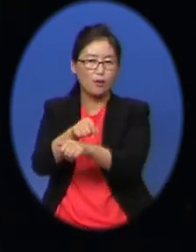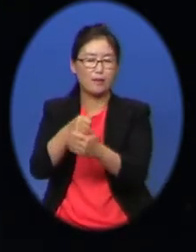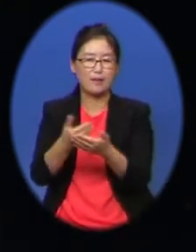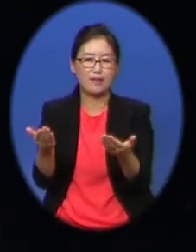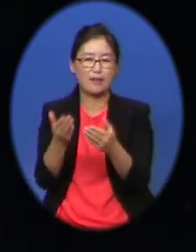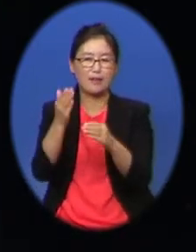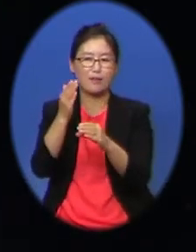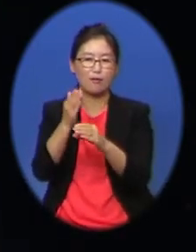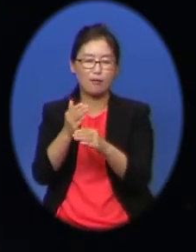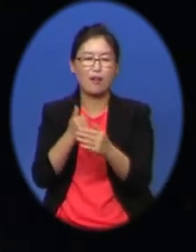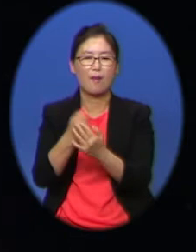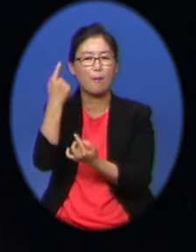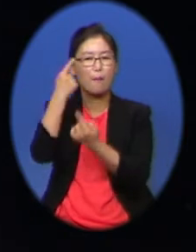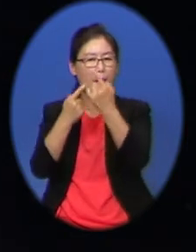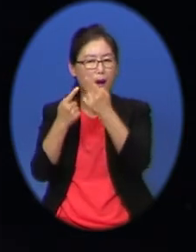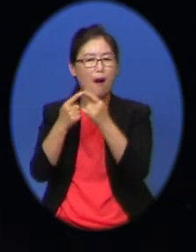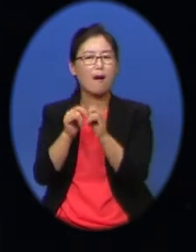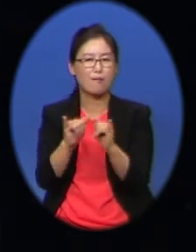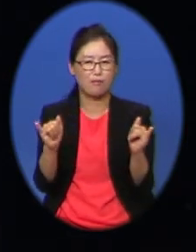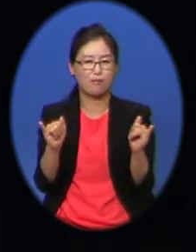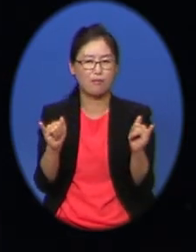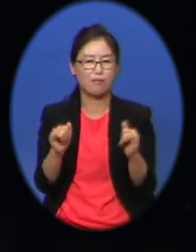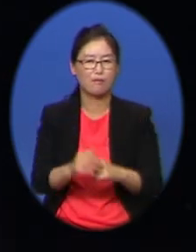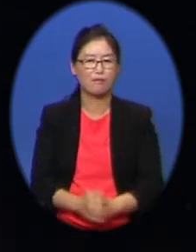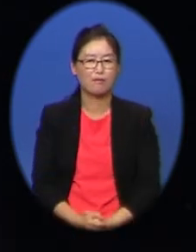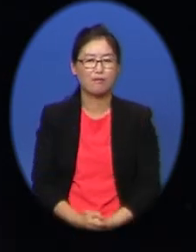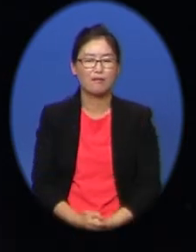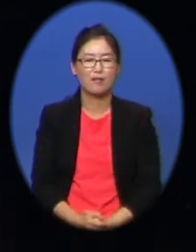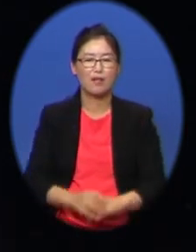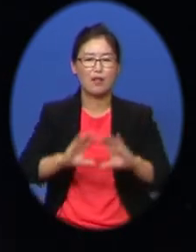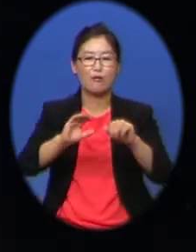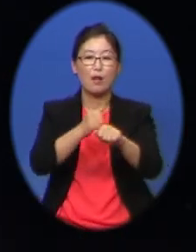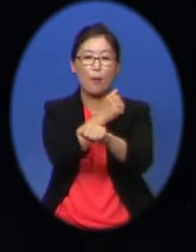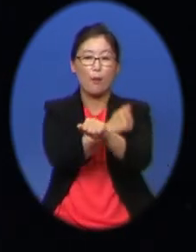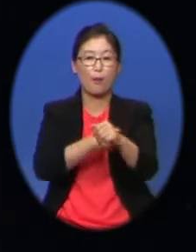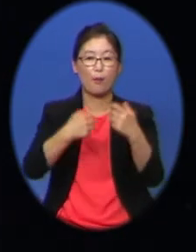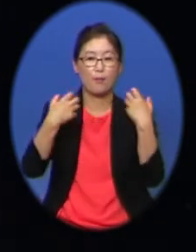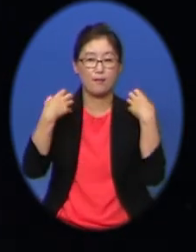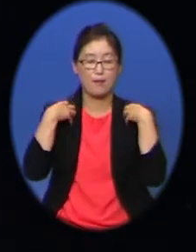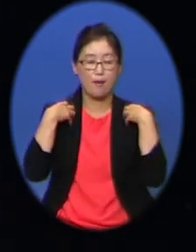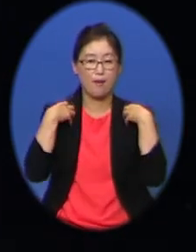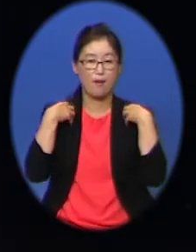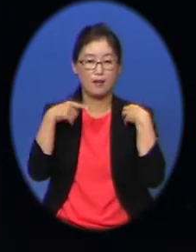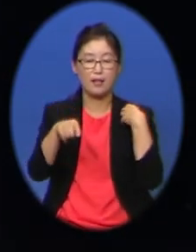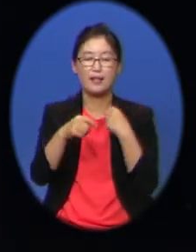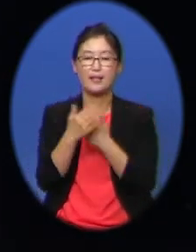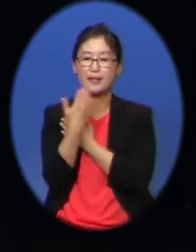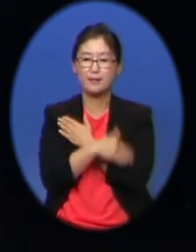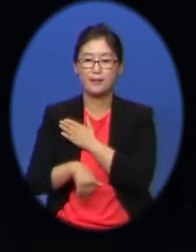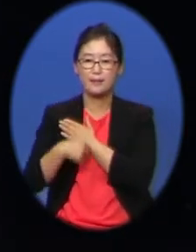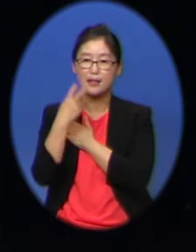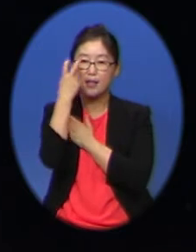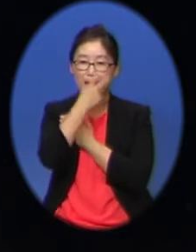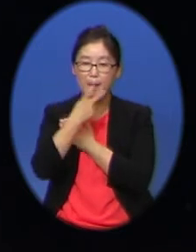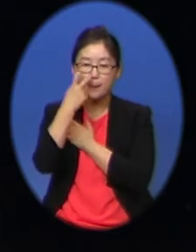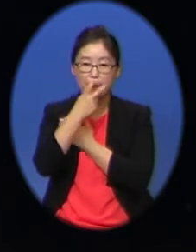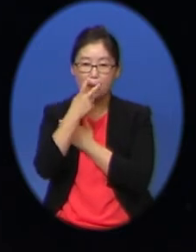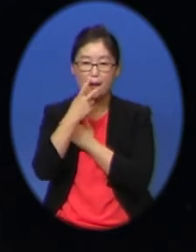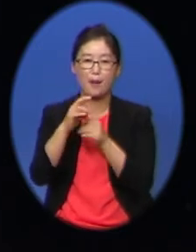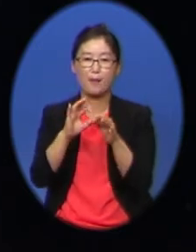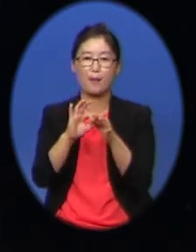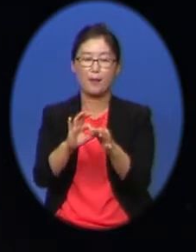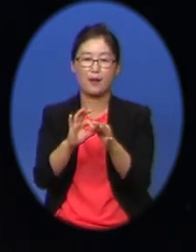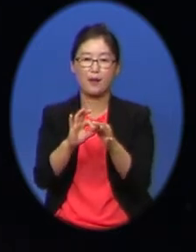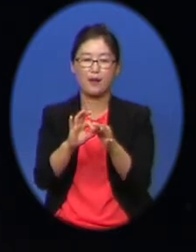그런 분들입니다. 이분들의 경우에는 국가보훈처장이 신체 검사를 실시해서 그 검사를